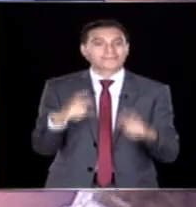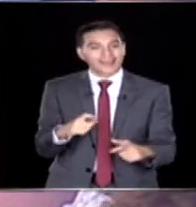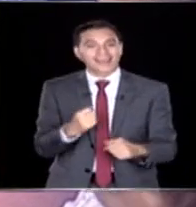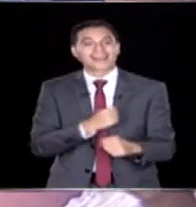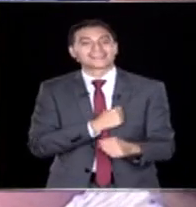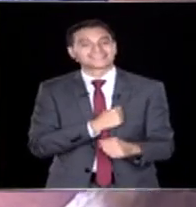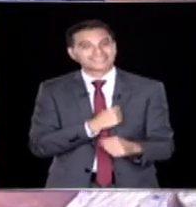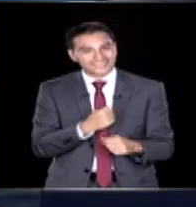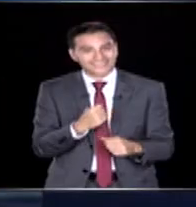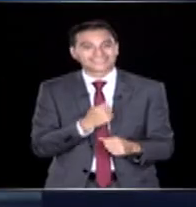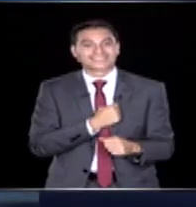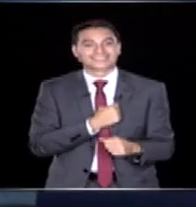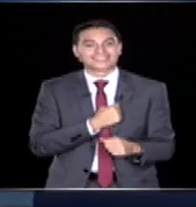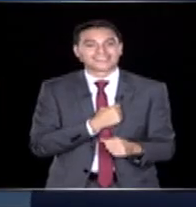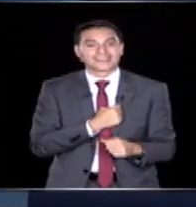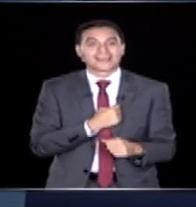يا بلدي.